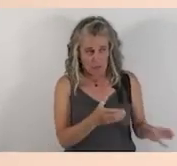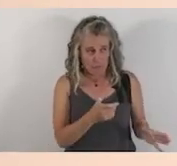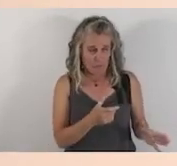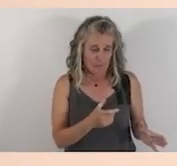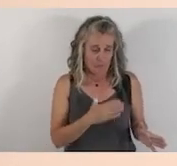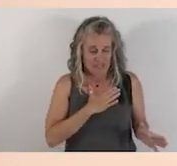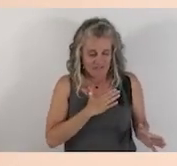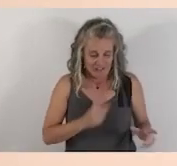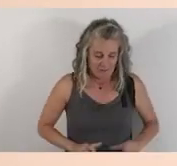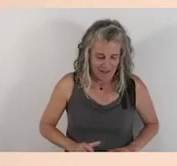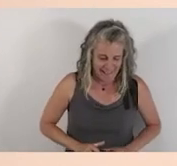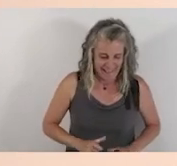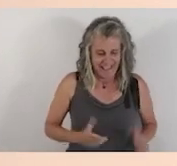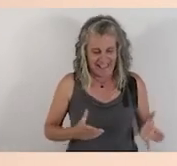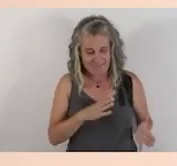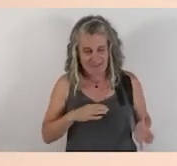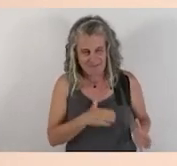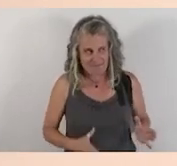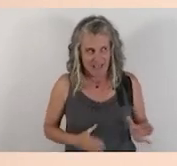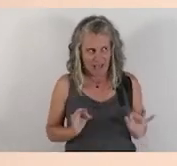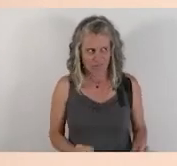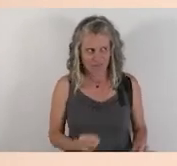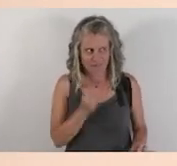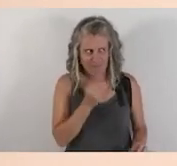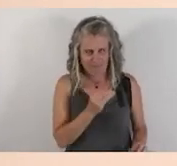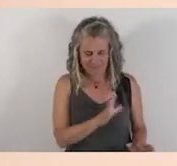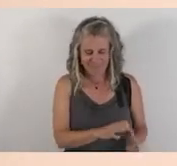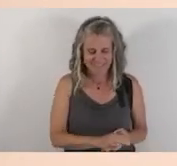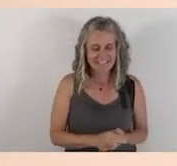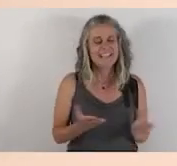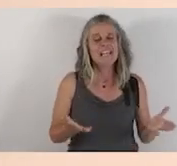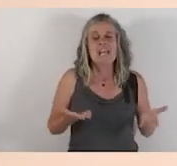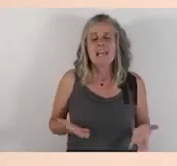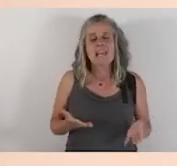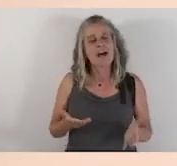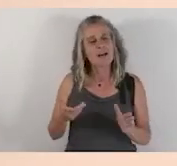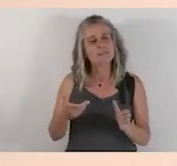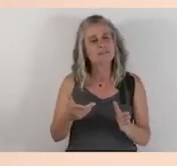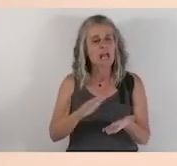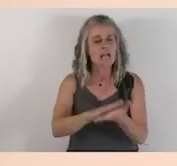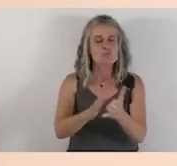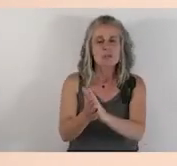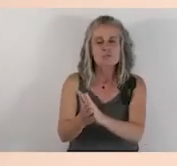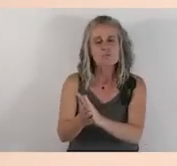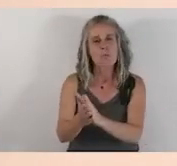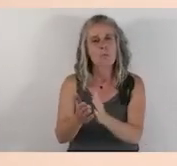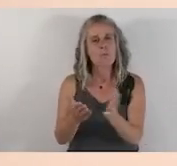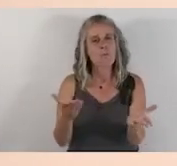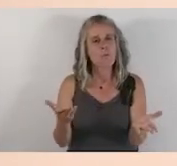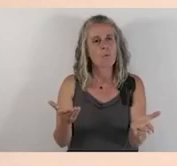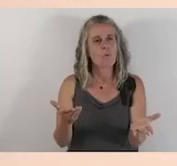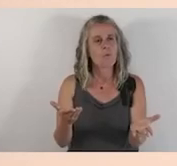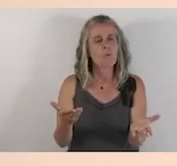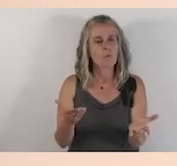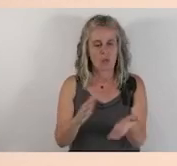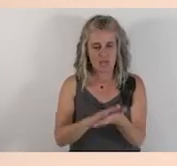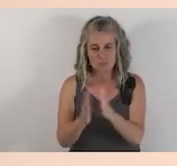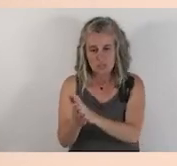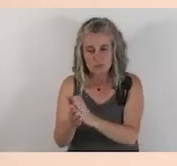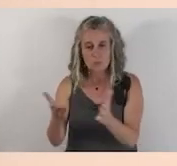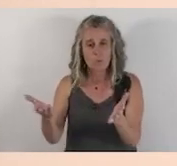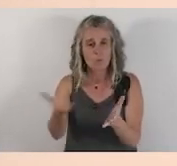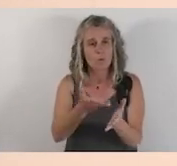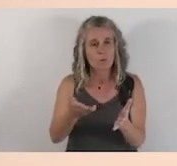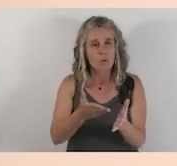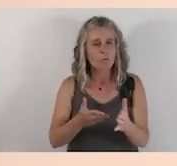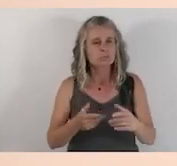au point. Il s'agit de voter l'attribution d'une subvention aux associations qui Commerce Positif,